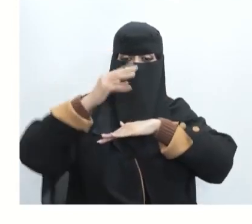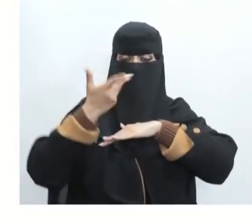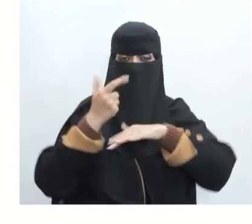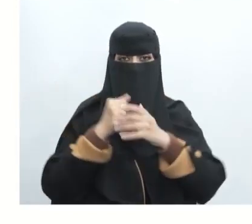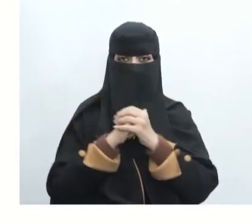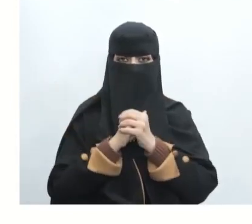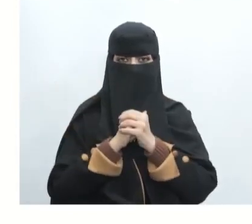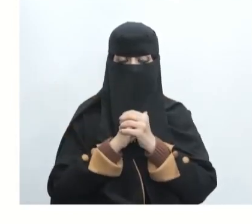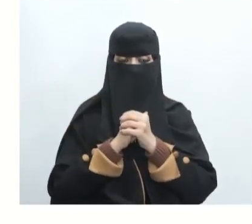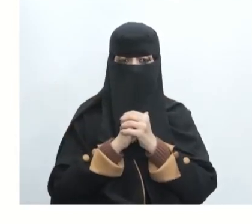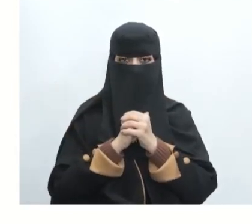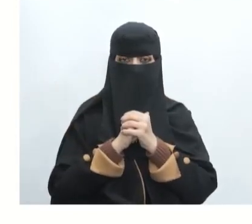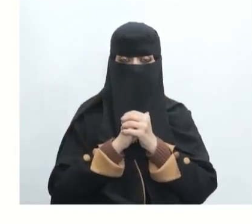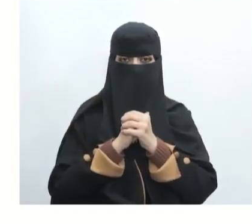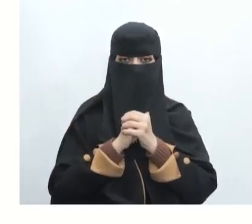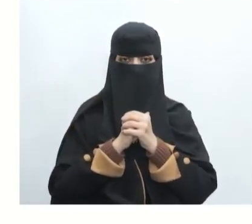عاصمتها